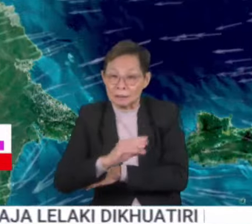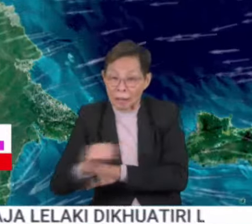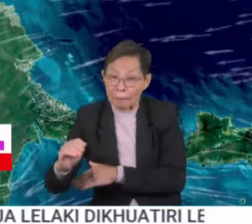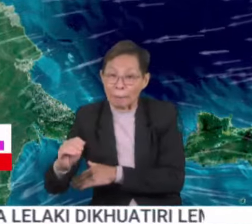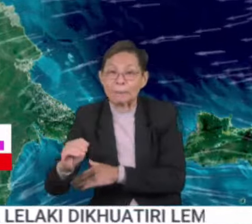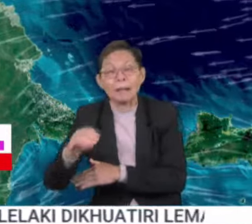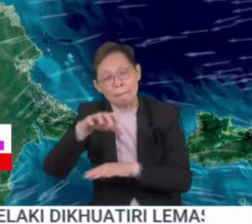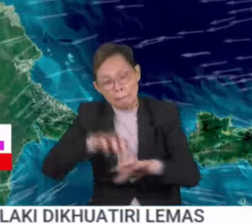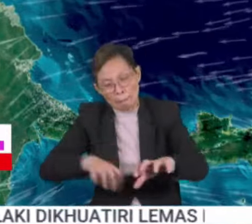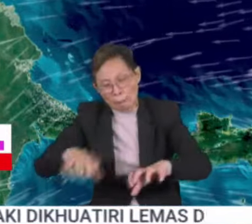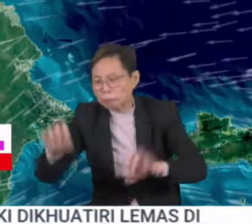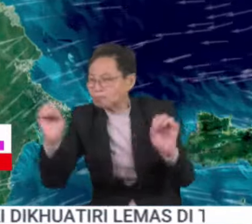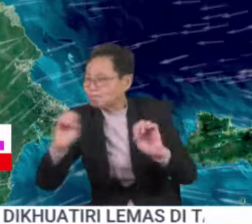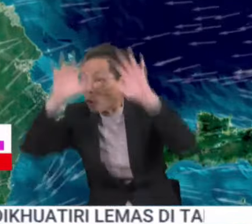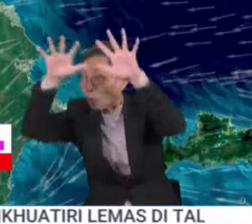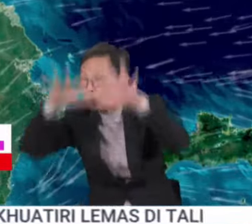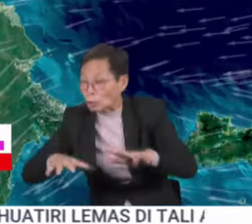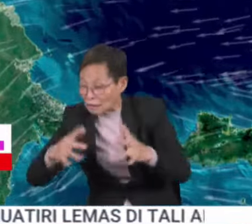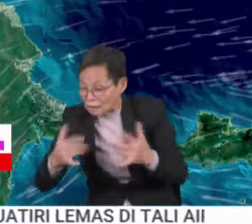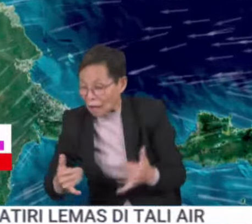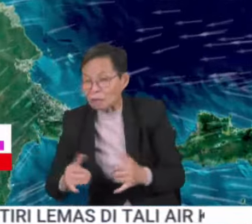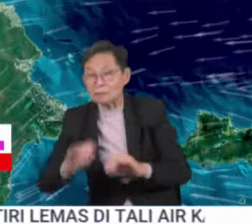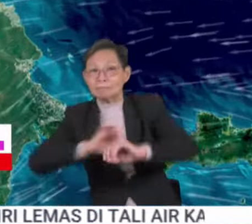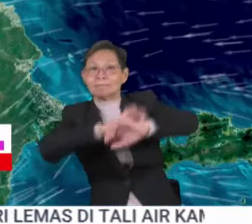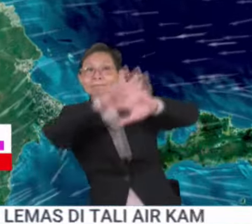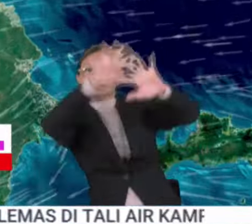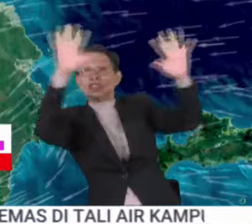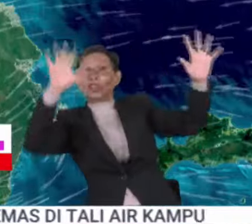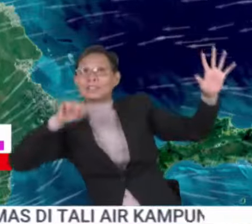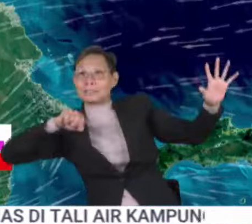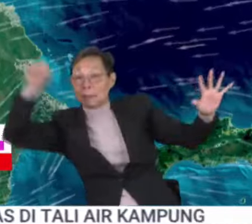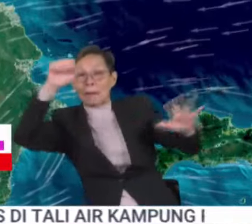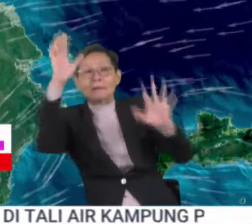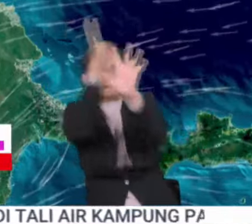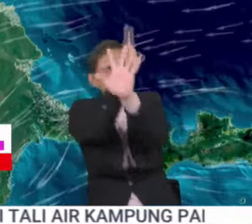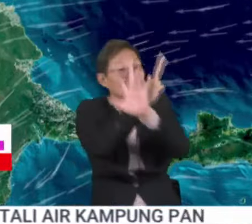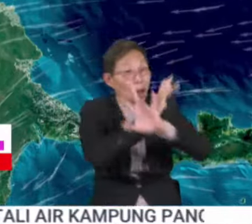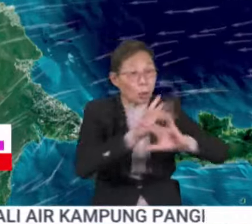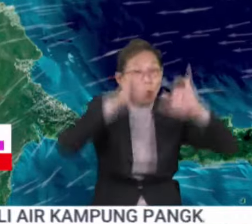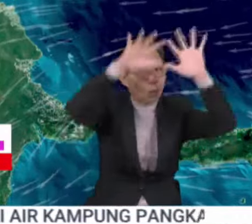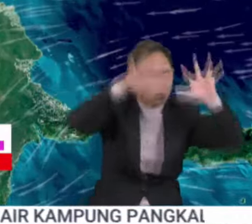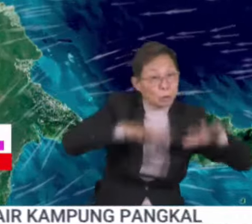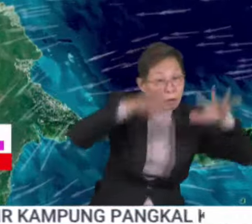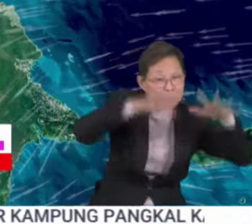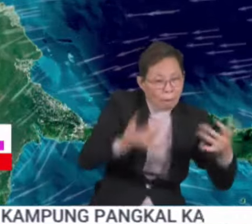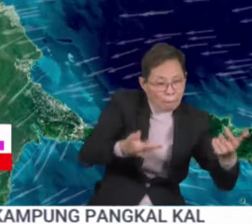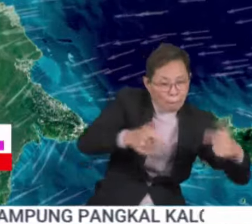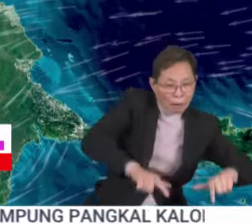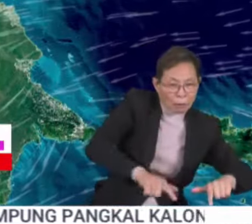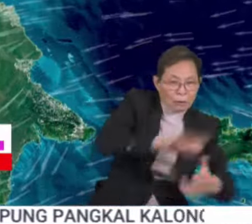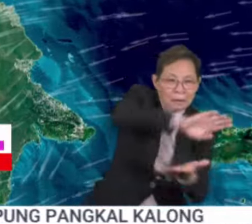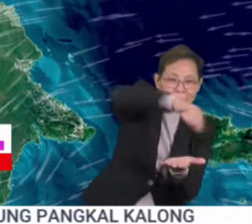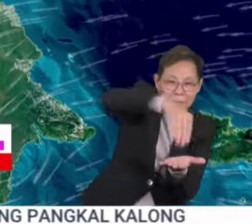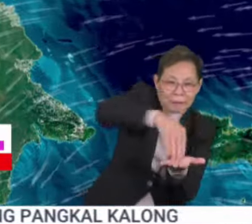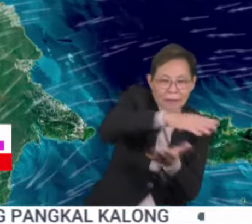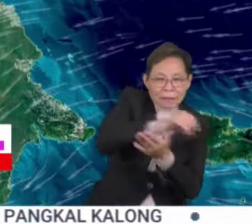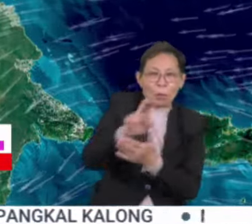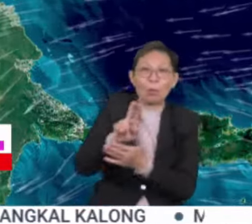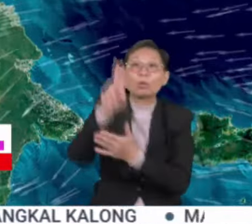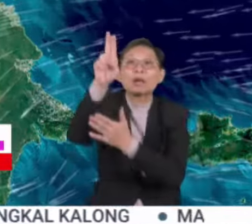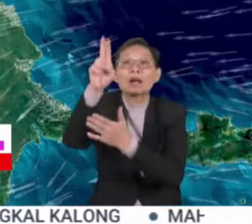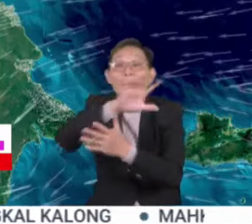Di bahagian-bahagian lain tiada hujan berlaku pada ketika ini dalam keadaan cerah. Manakala di negeri Sarawak pula, keadaan hujan kini sedang berlaku di tengah dan juga di